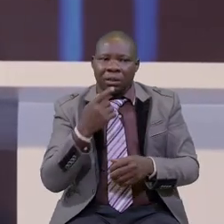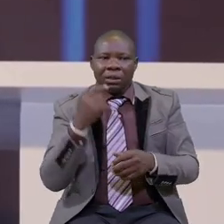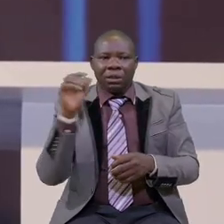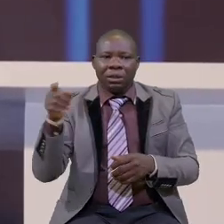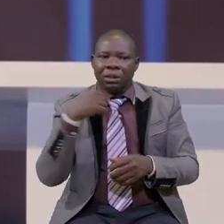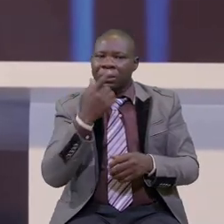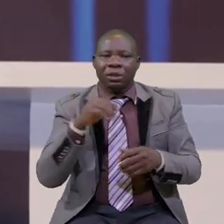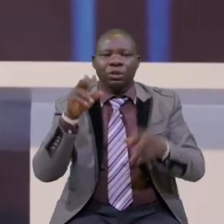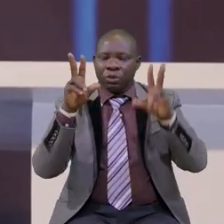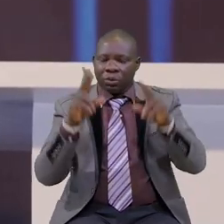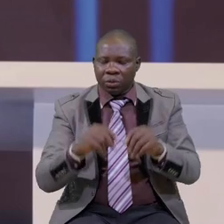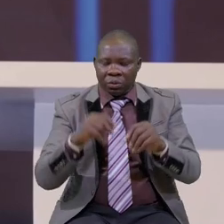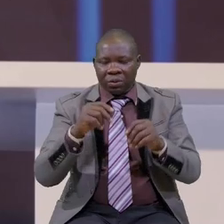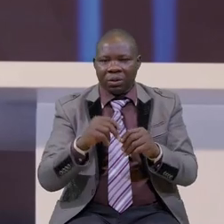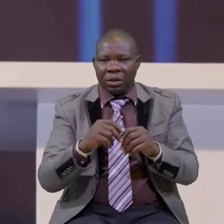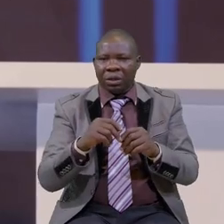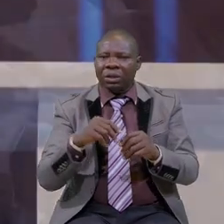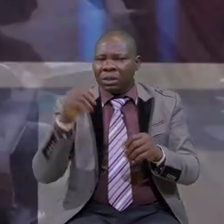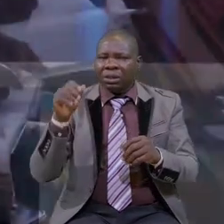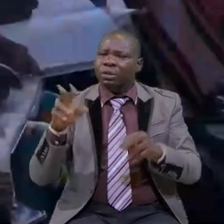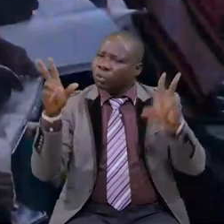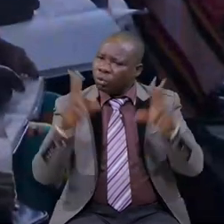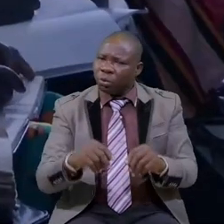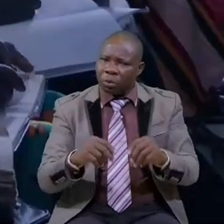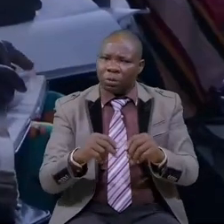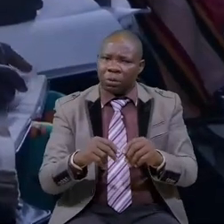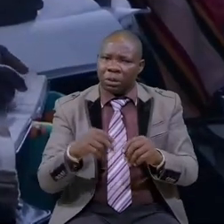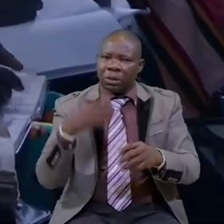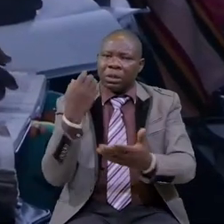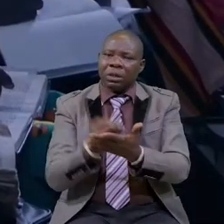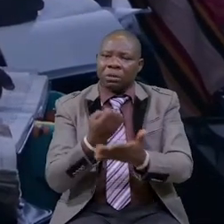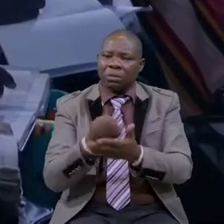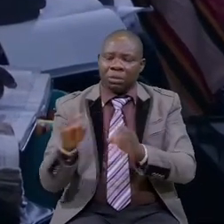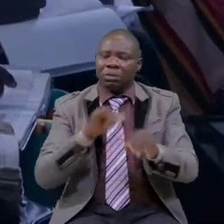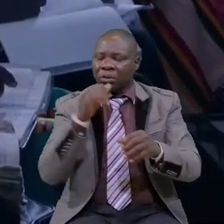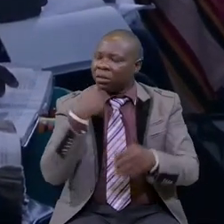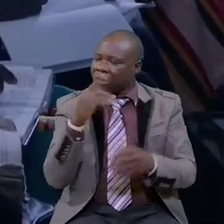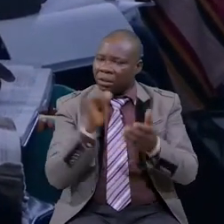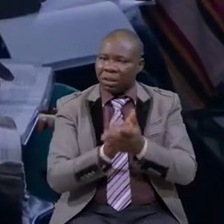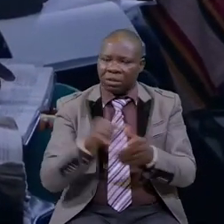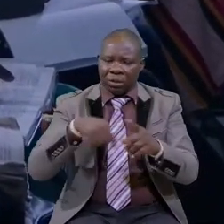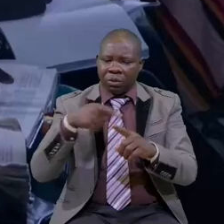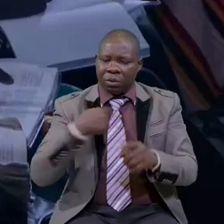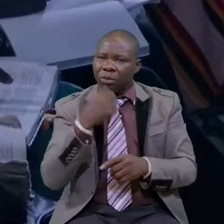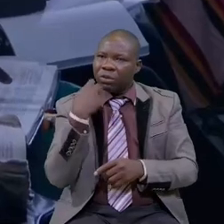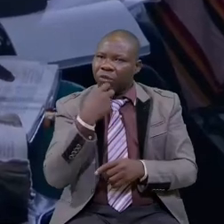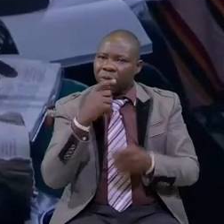les prophètes parlent aux riches, il dit non. L'économie ne dit pas ça. Quand nous parlons